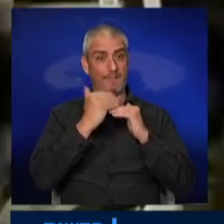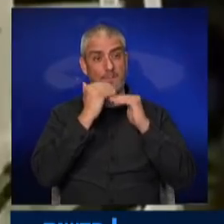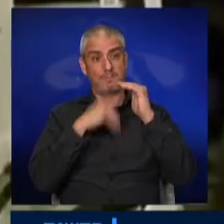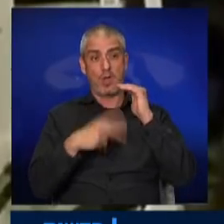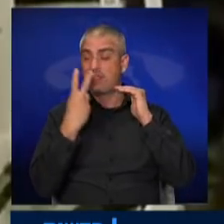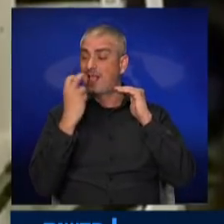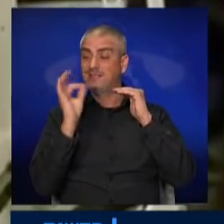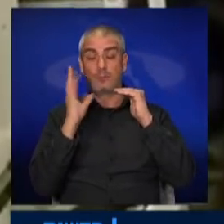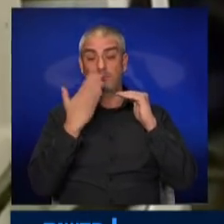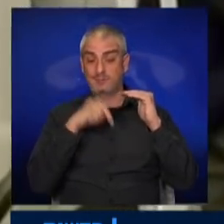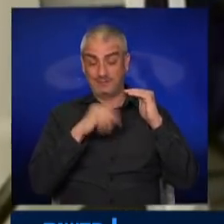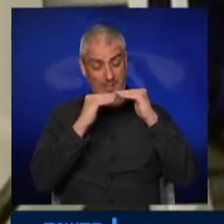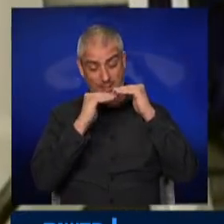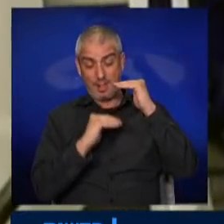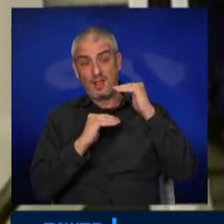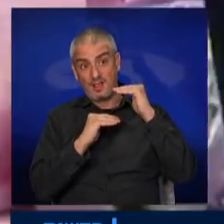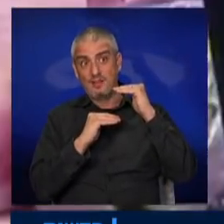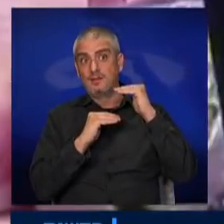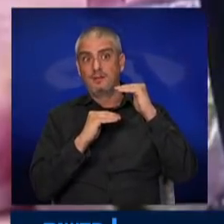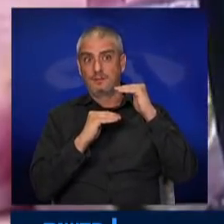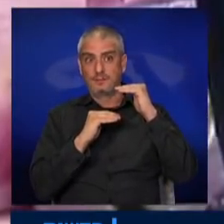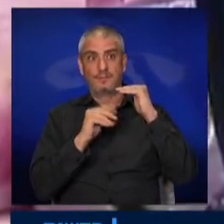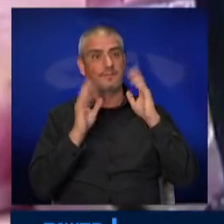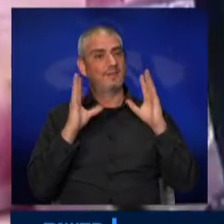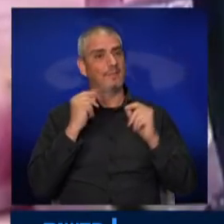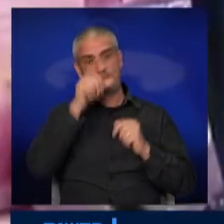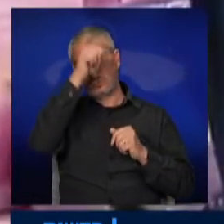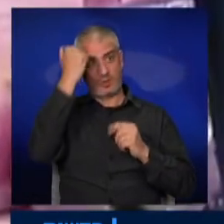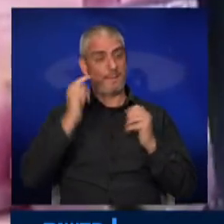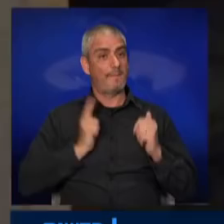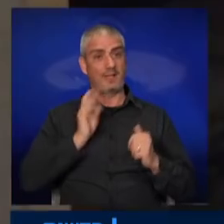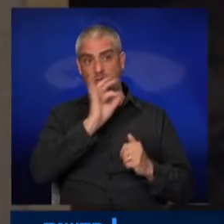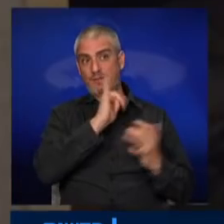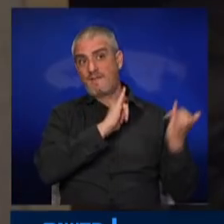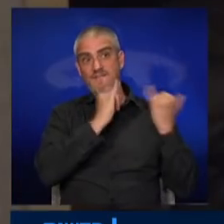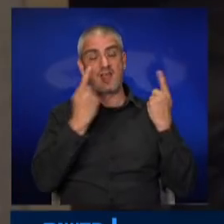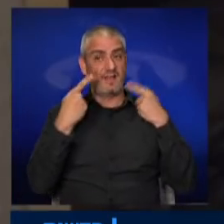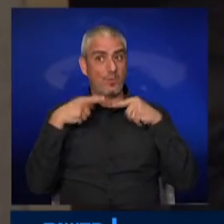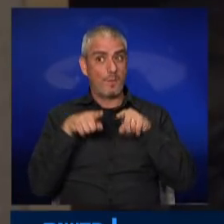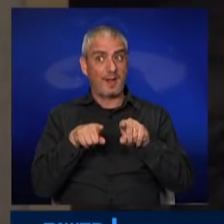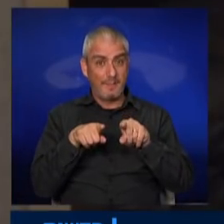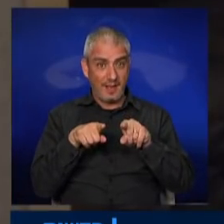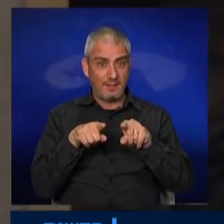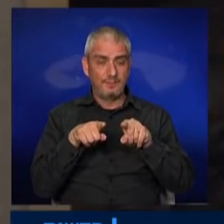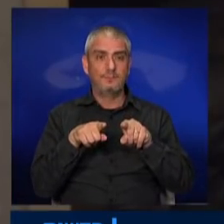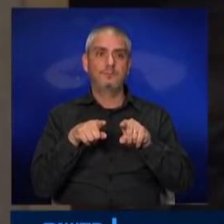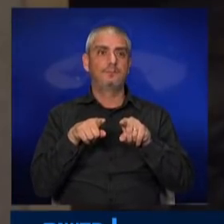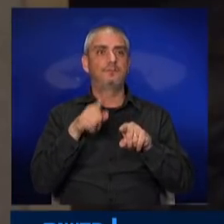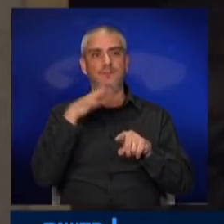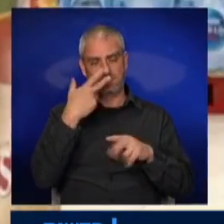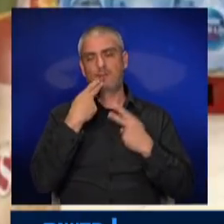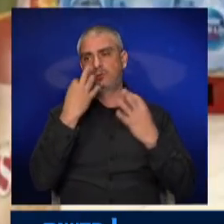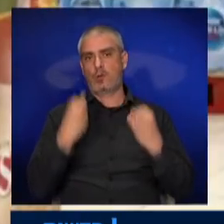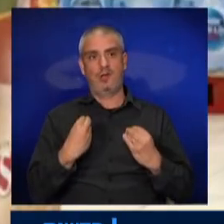שנמוכה ב-20% ממה שהם מוכרים פה בארץ, באמצעות המותג הפרטי שלהם ויבוא מקביל, תהיה